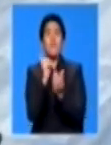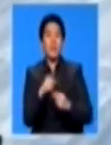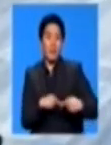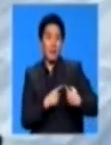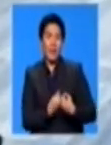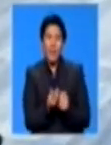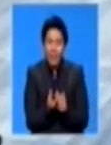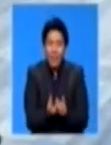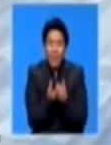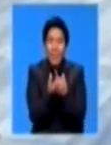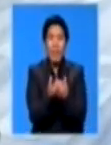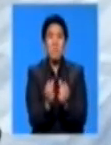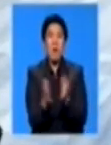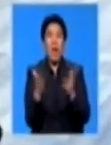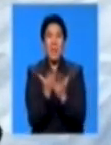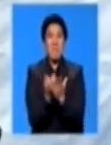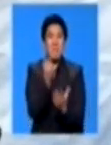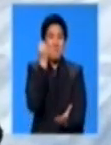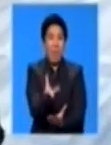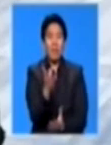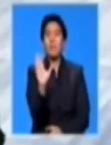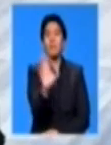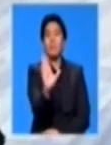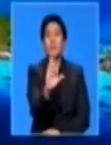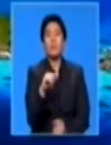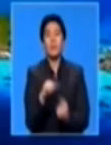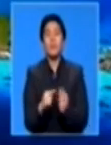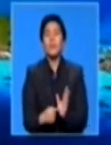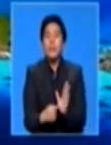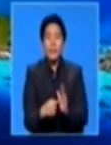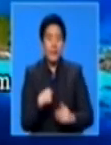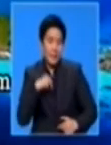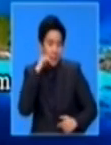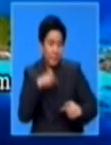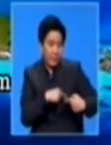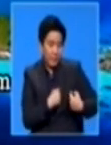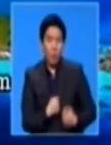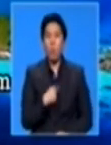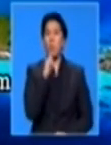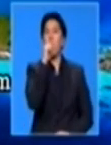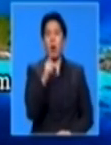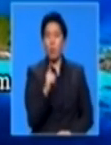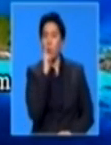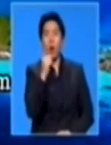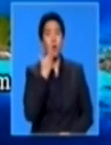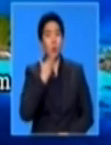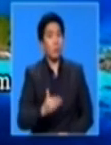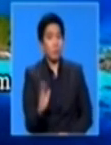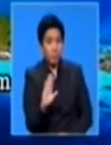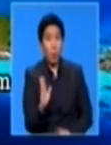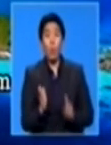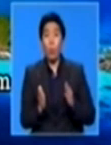เล็กน้อยไม่ต้องมีมูลค่ามากมายหรอกนะครับเป็นการแสดงน้ำใจต่อกันไม่ใช่ตำหนิต่อว่าอะไรเขาตลอดเวลาคนเร